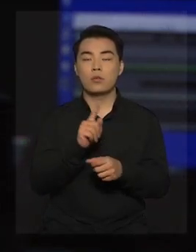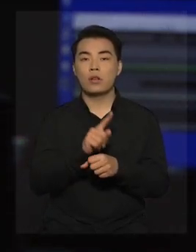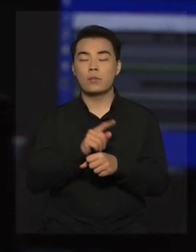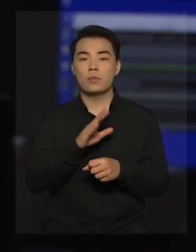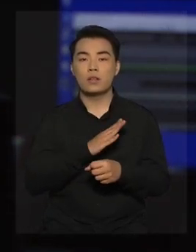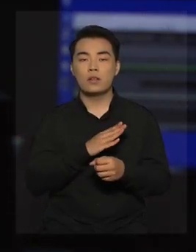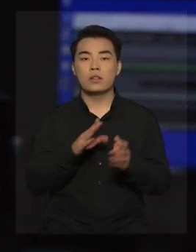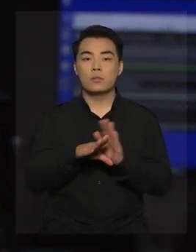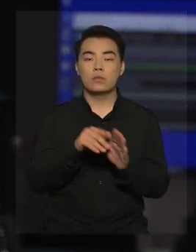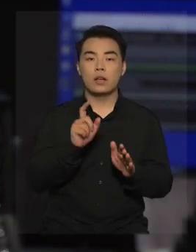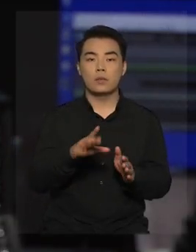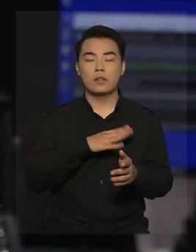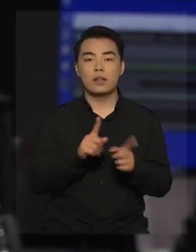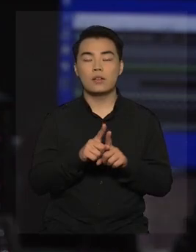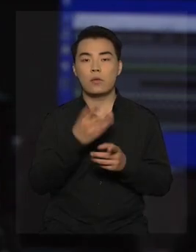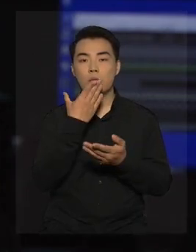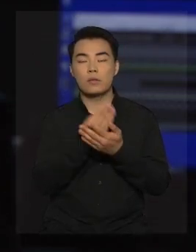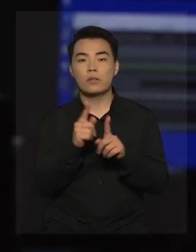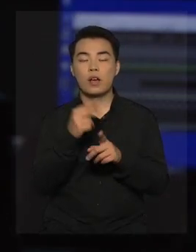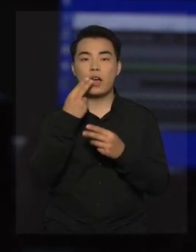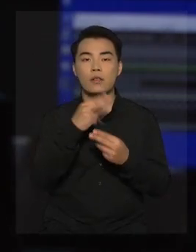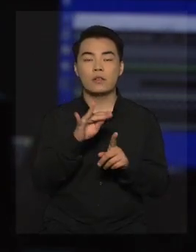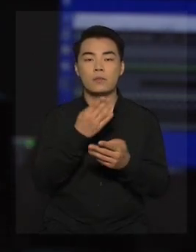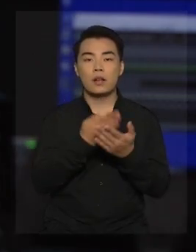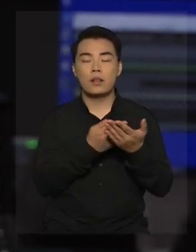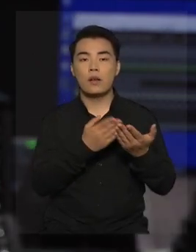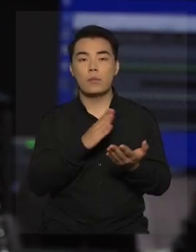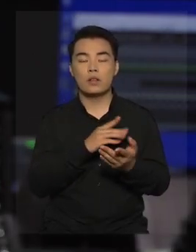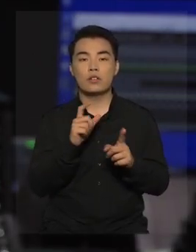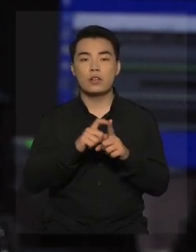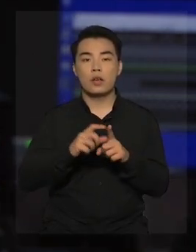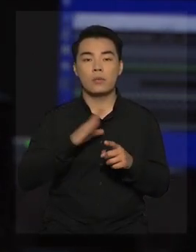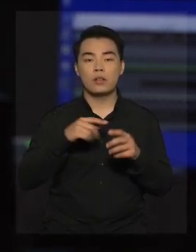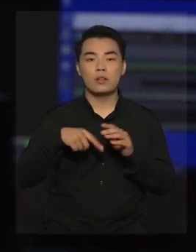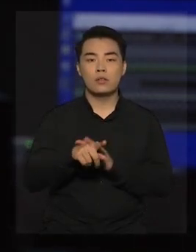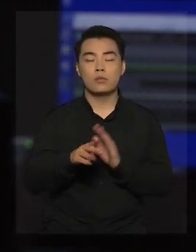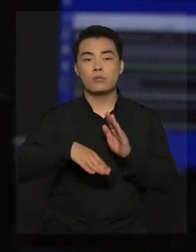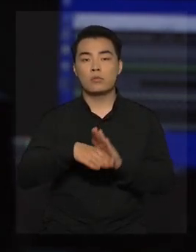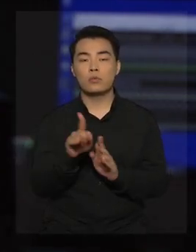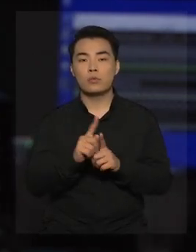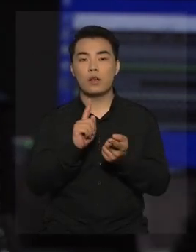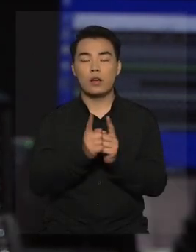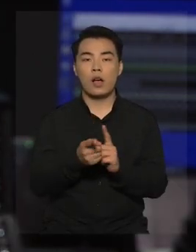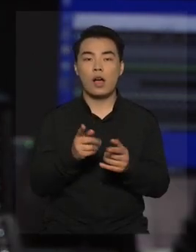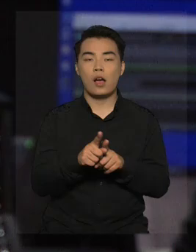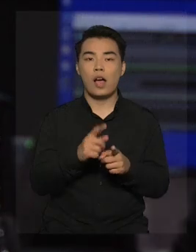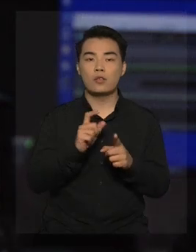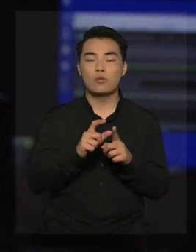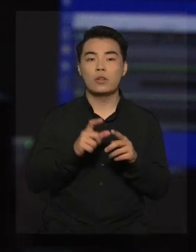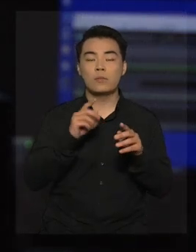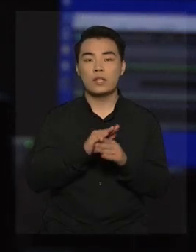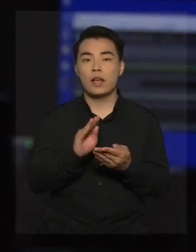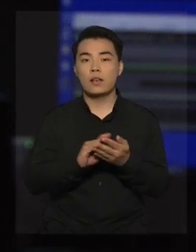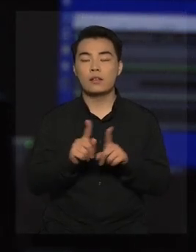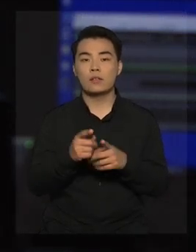Депутаты проанализировали их эффективность и выступили с предложениями. В частности, речь шла о детализации формы отчетности. О других